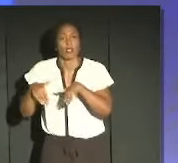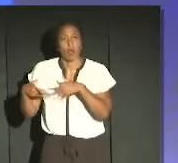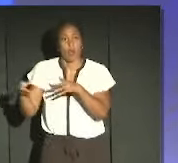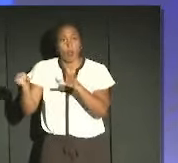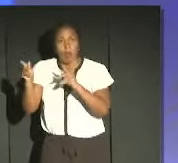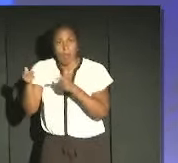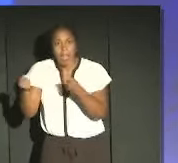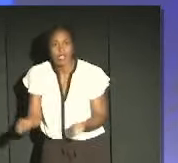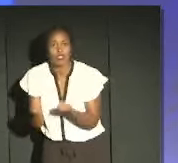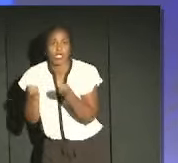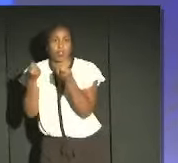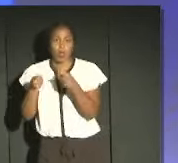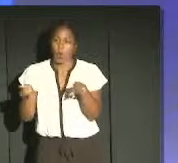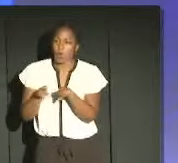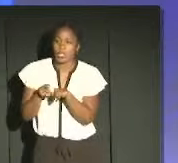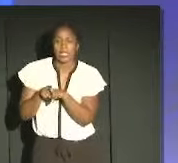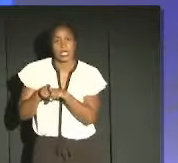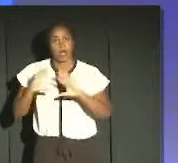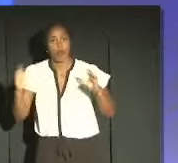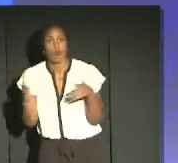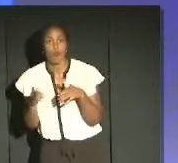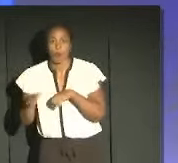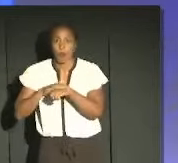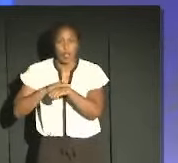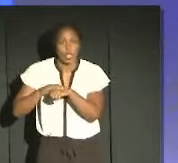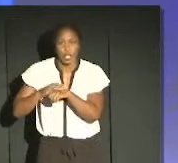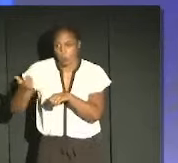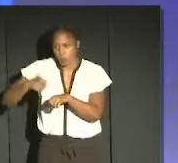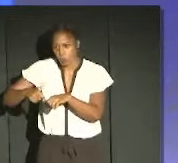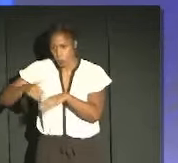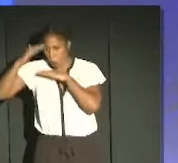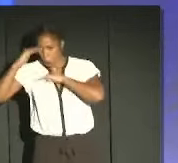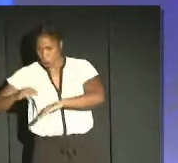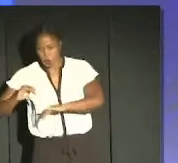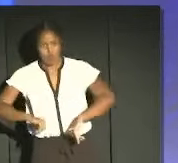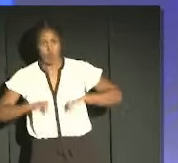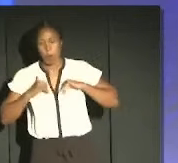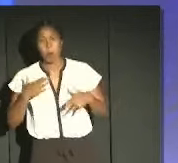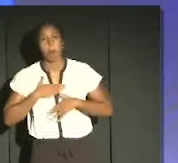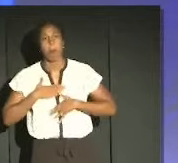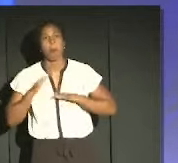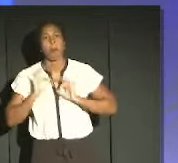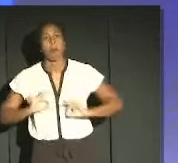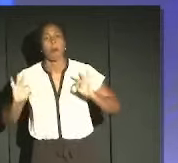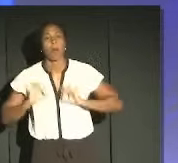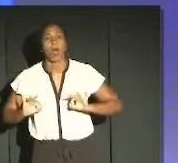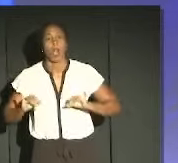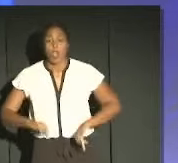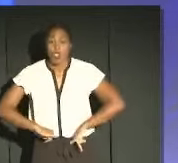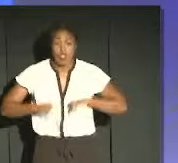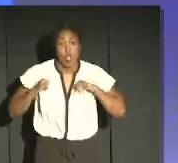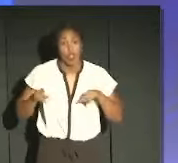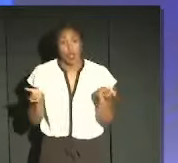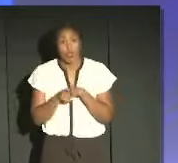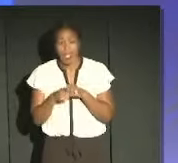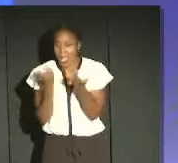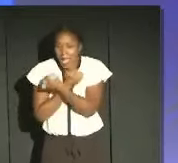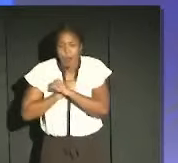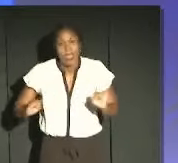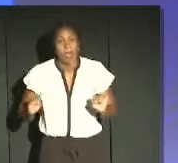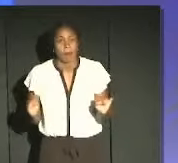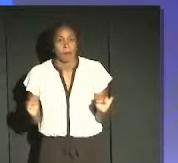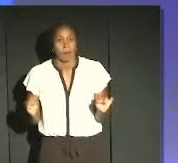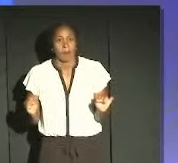système de formation politique on n'a pas peur de faire confiance à des jeunes personnes jeunes et brillantes personnes à